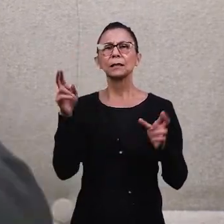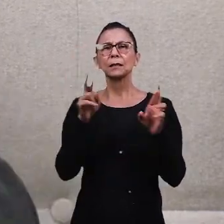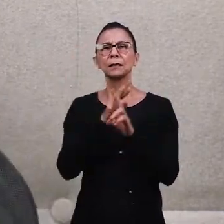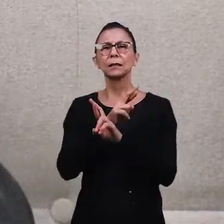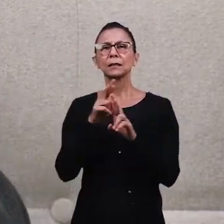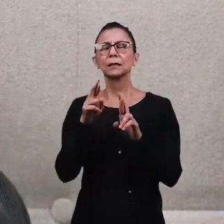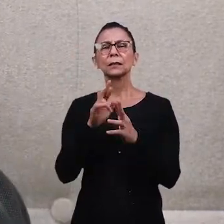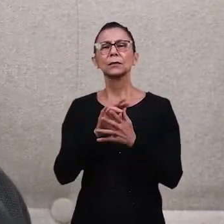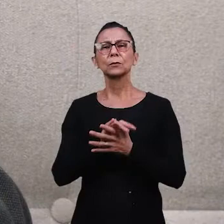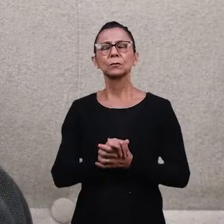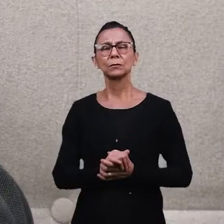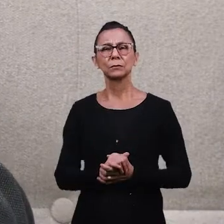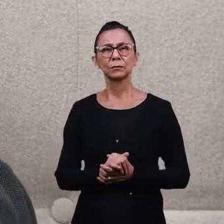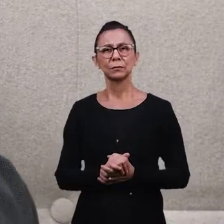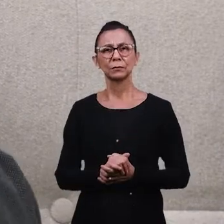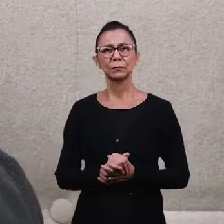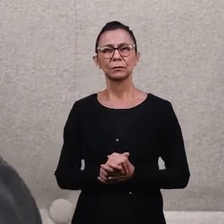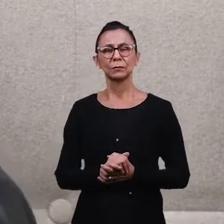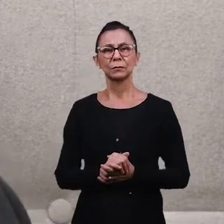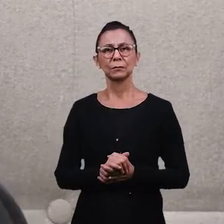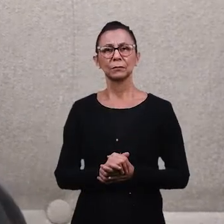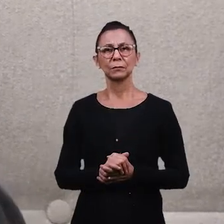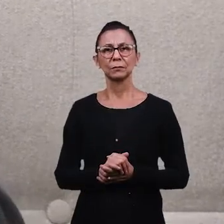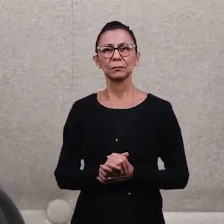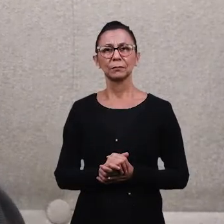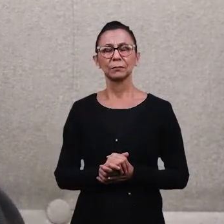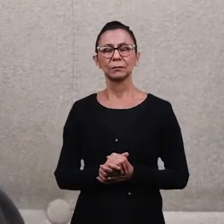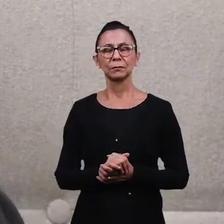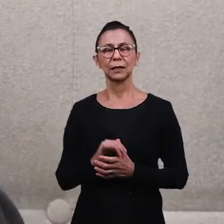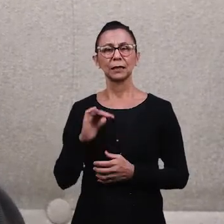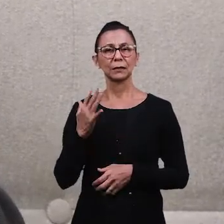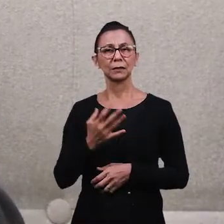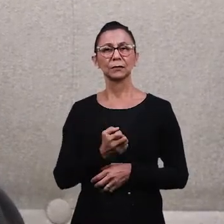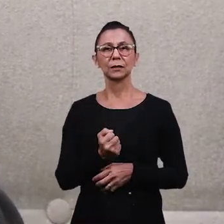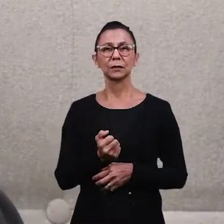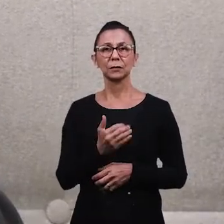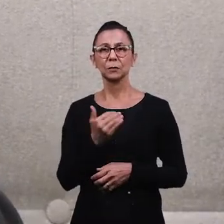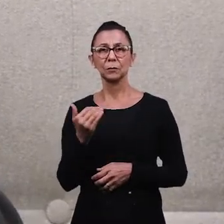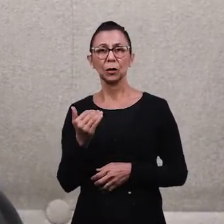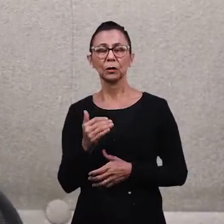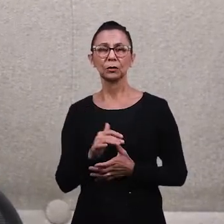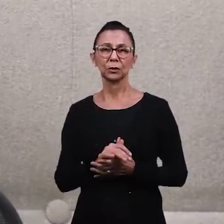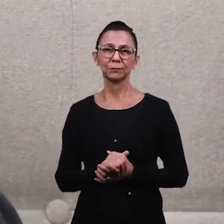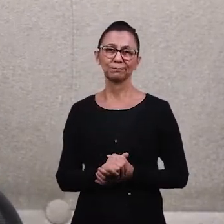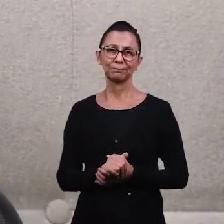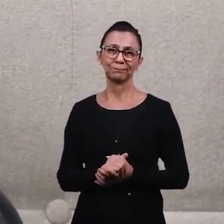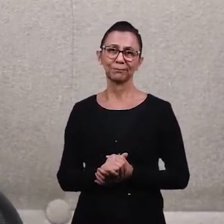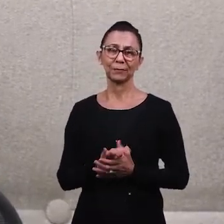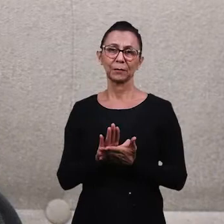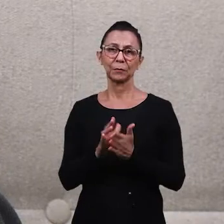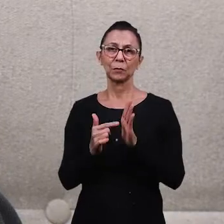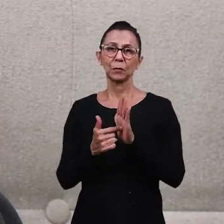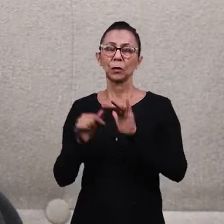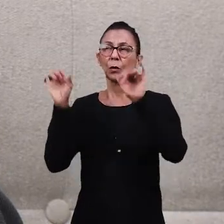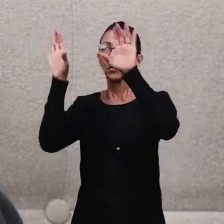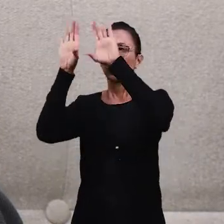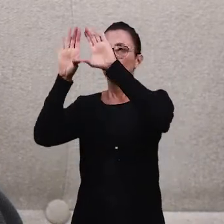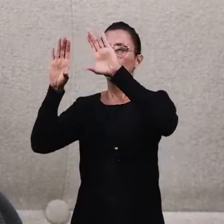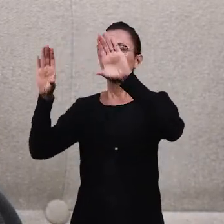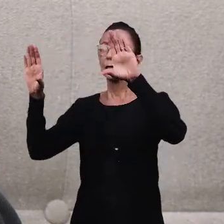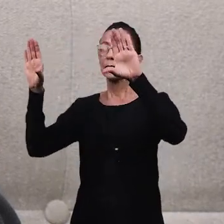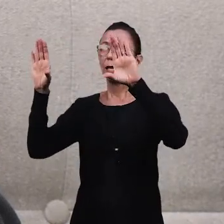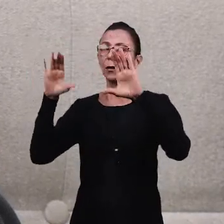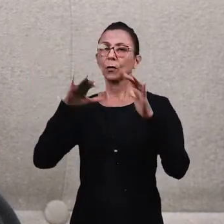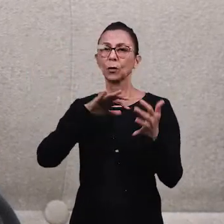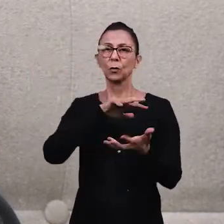Qu'est-ce que se trouve dans votre pensée par rapport à cela? La parole de Dieu dit, les cieux et la terre